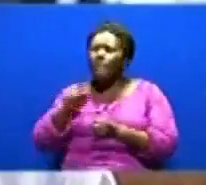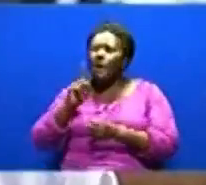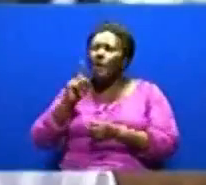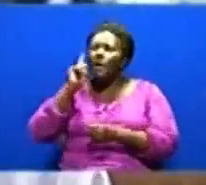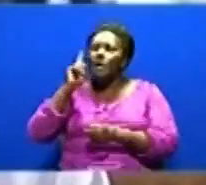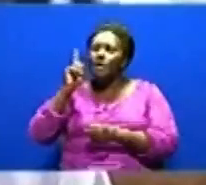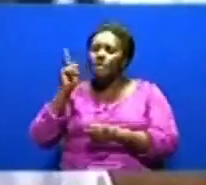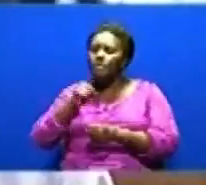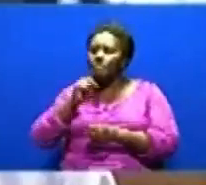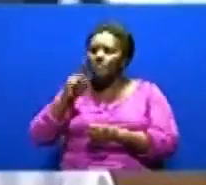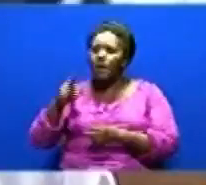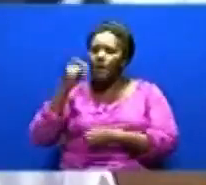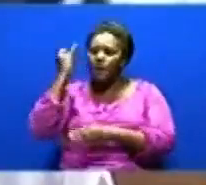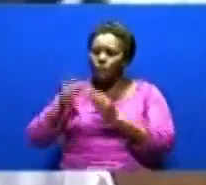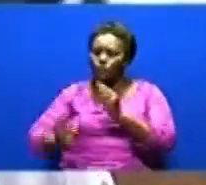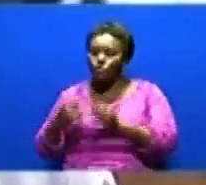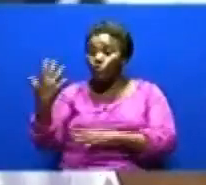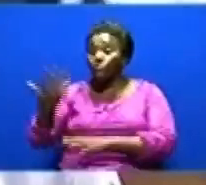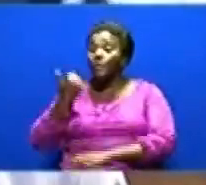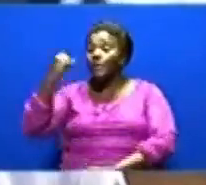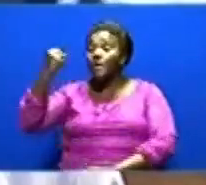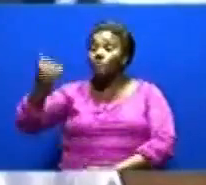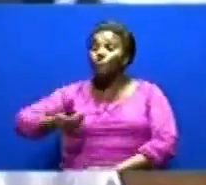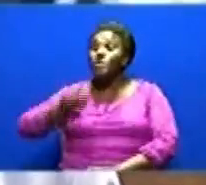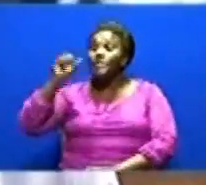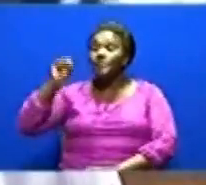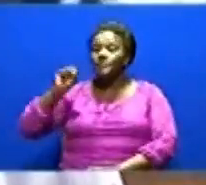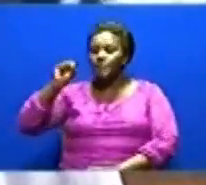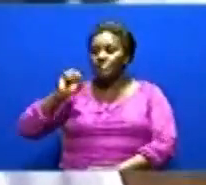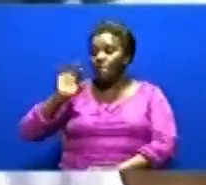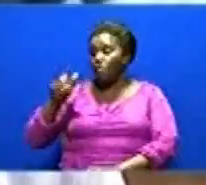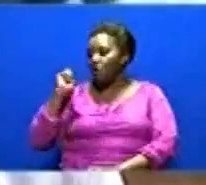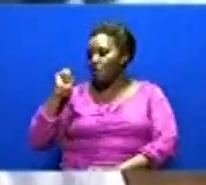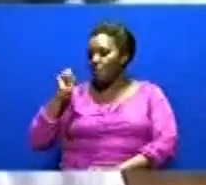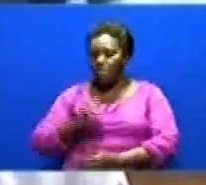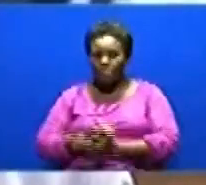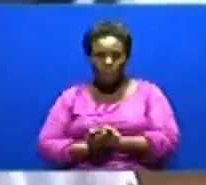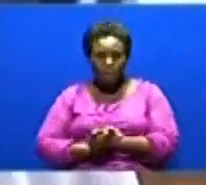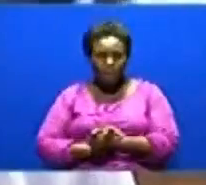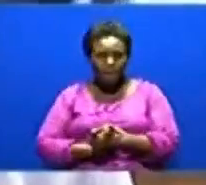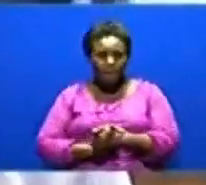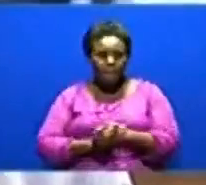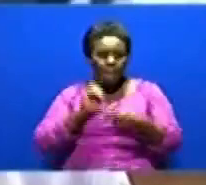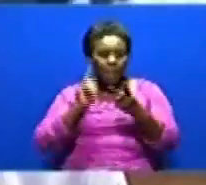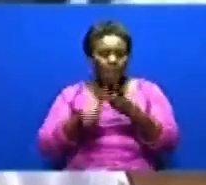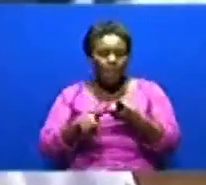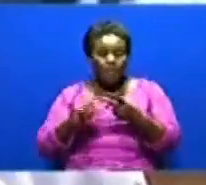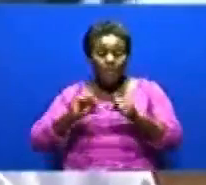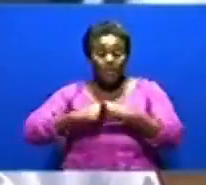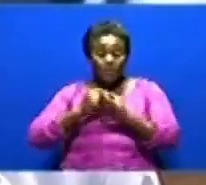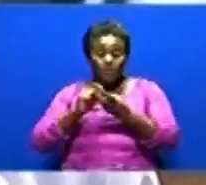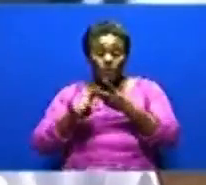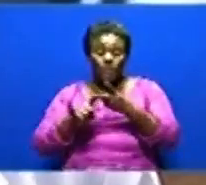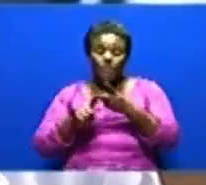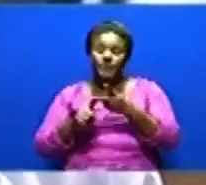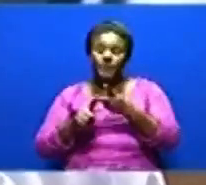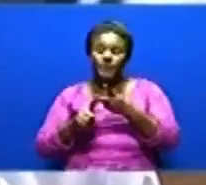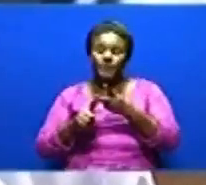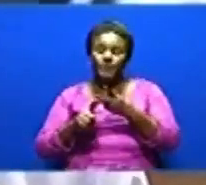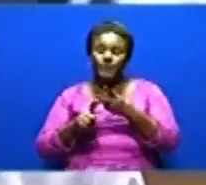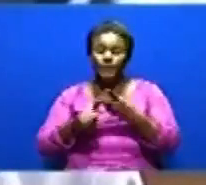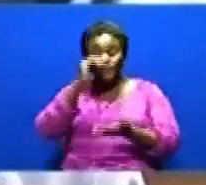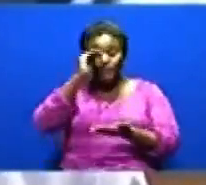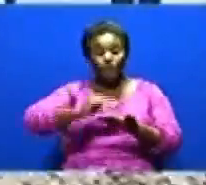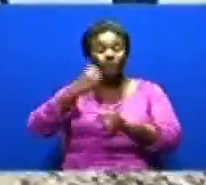kutoka mwezi wa 9 mwaka uliopita. Na lingine, changamoto nyingine ni upungufu